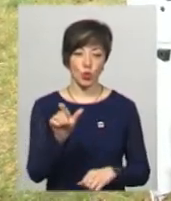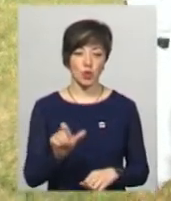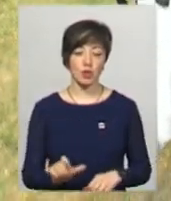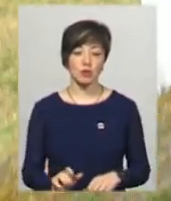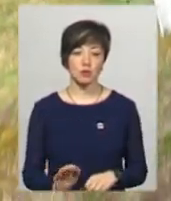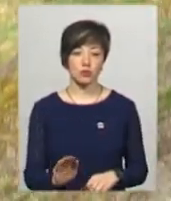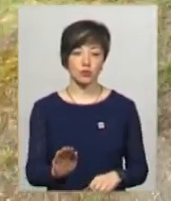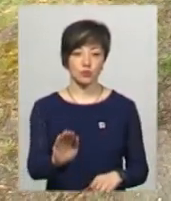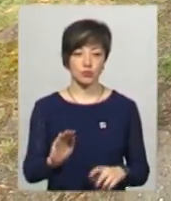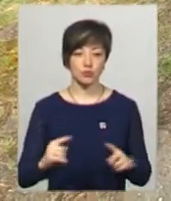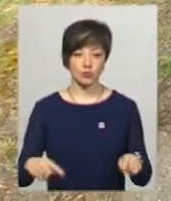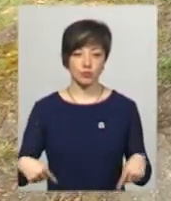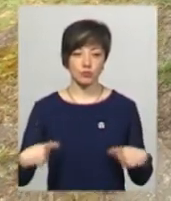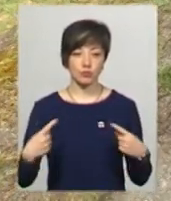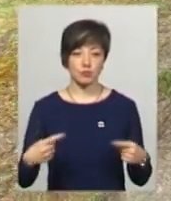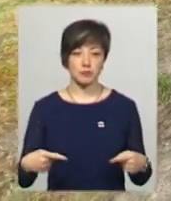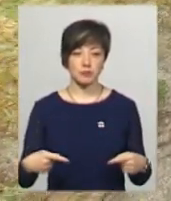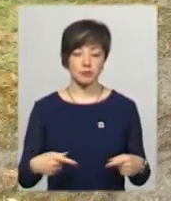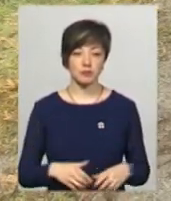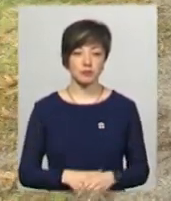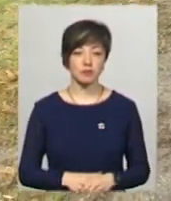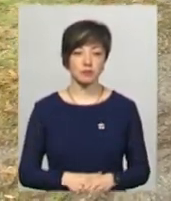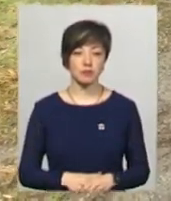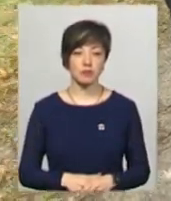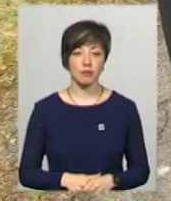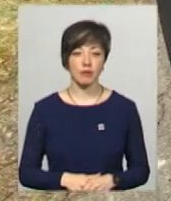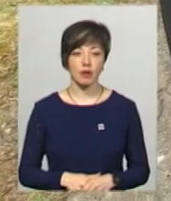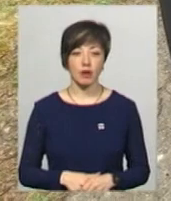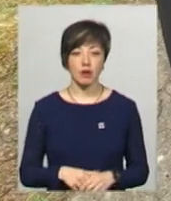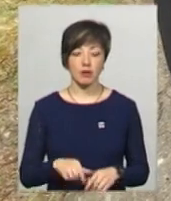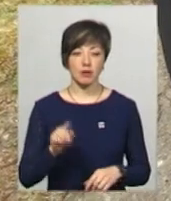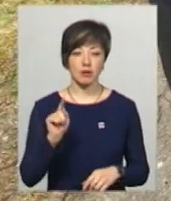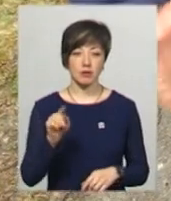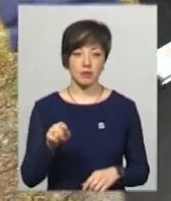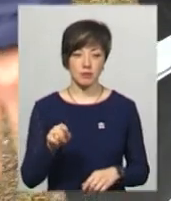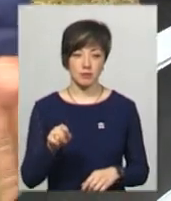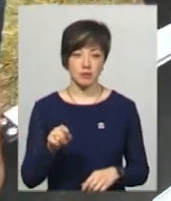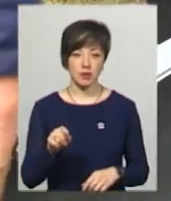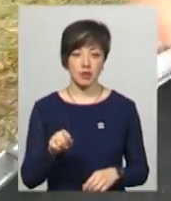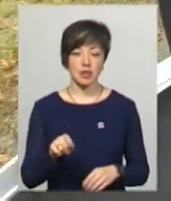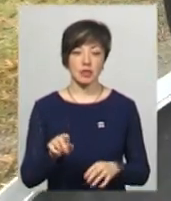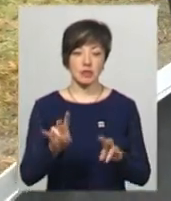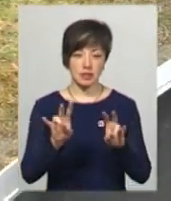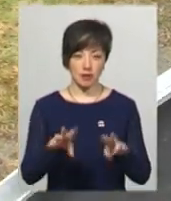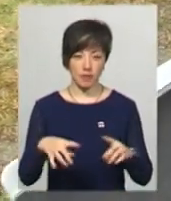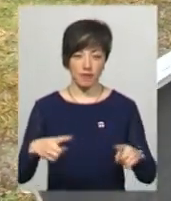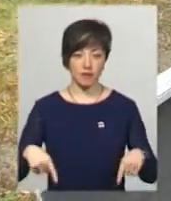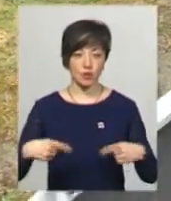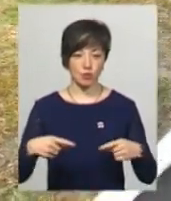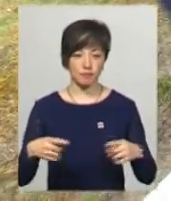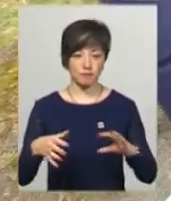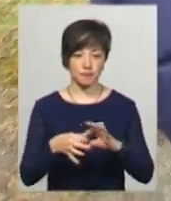заїхати візком в автомобіль, де ми його закріплюємо в його візок.